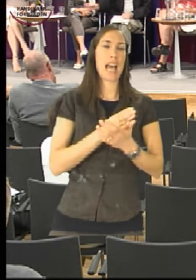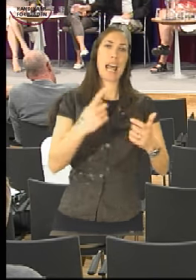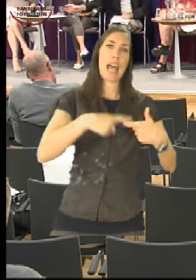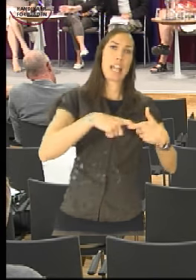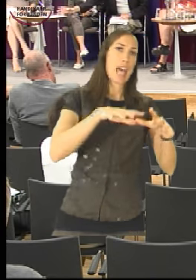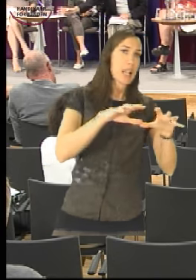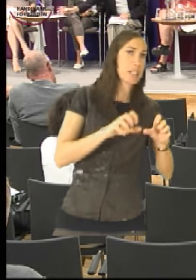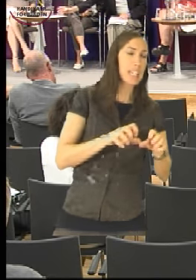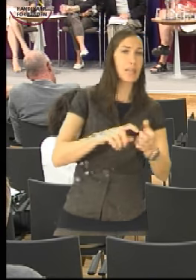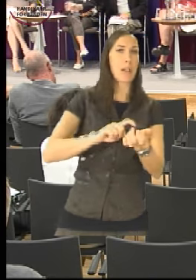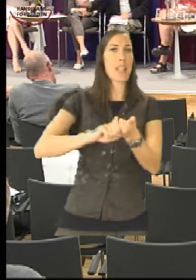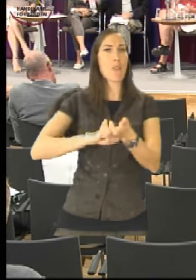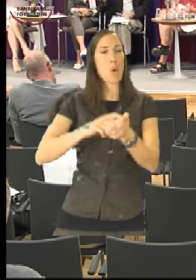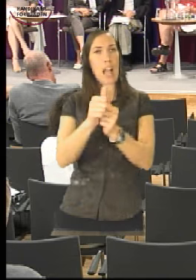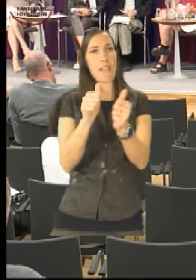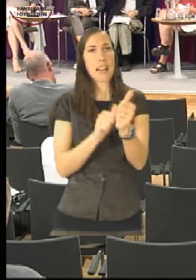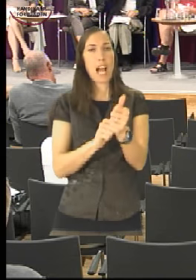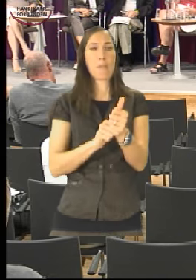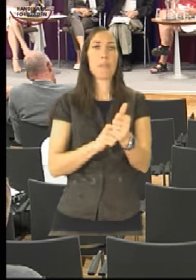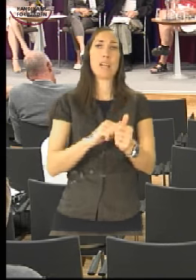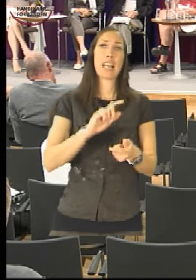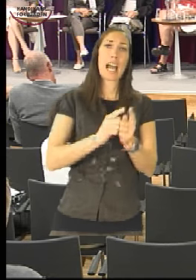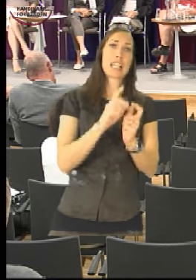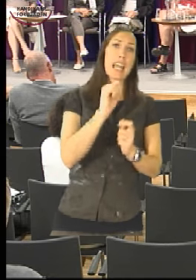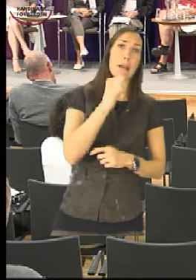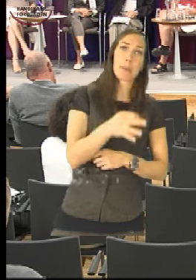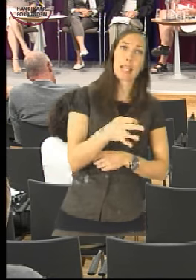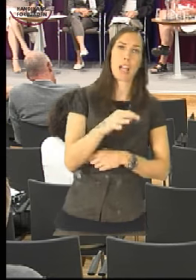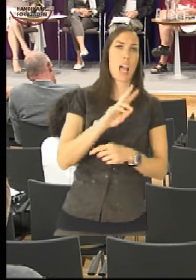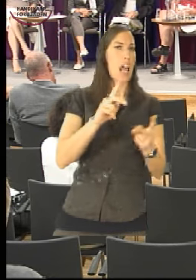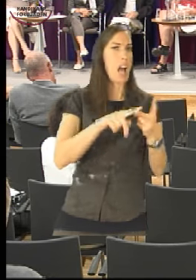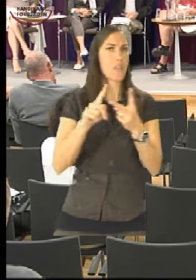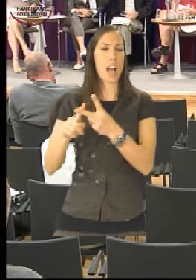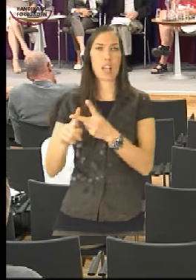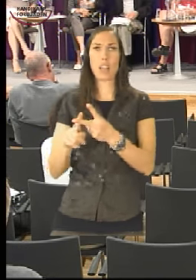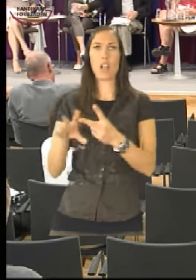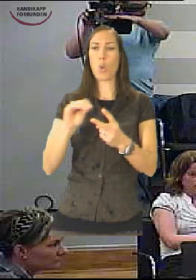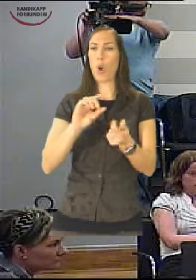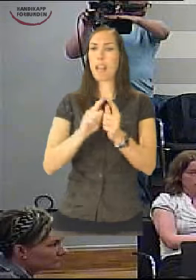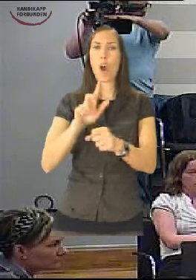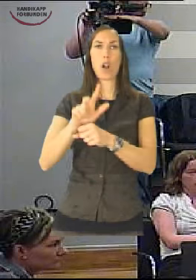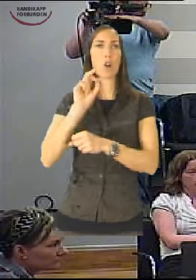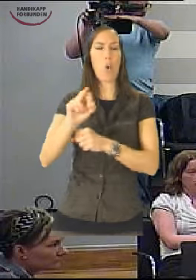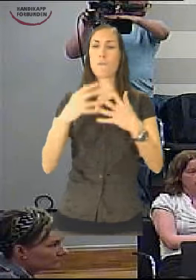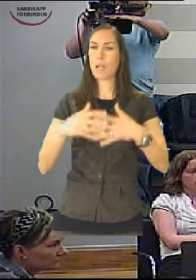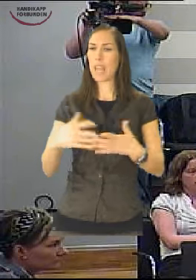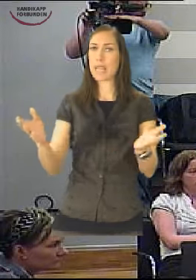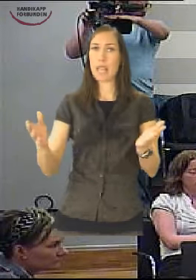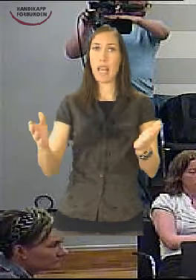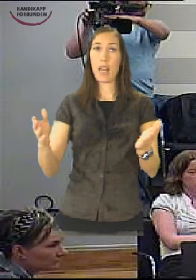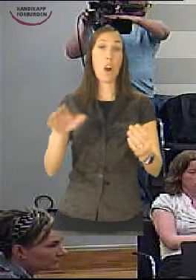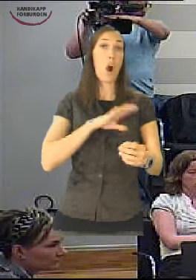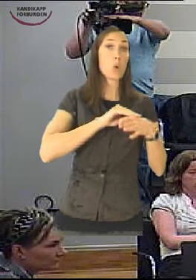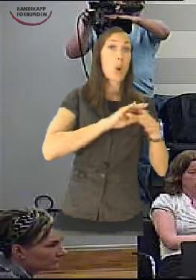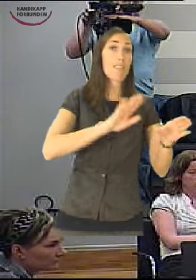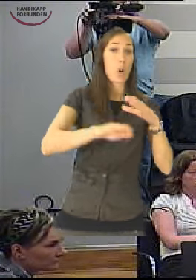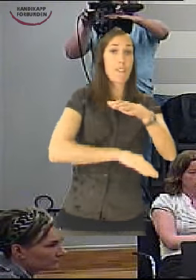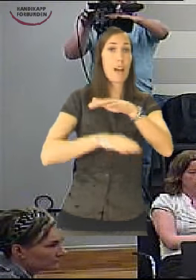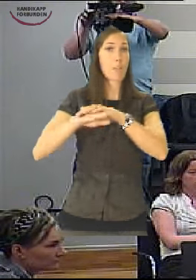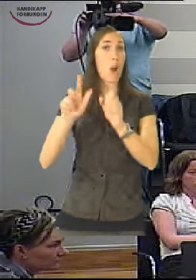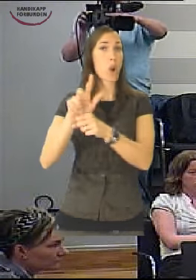gäller neurologiska handikapp som epilepsi eller någonting annat. Det fungerar inte. När de har haft sjukvård upp till 18 år så